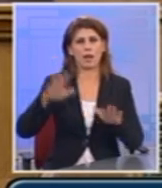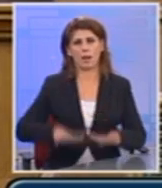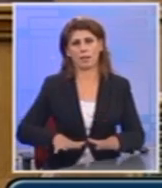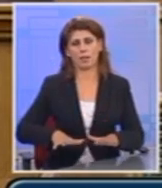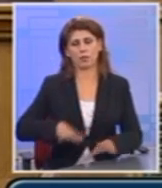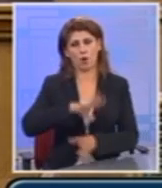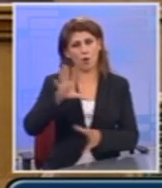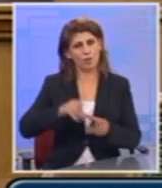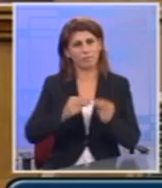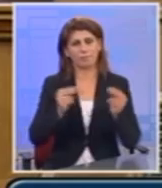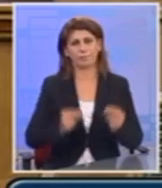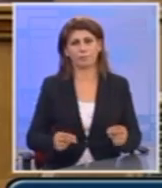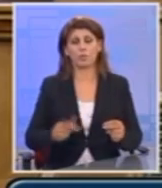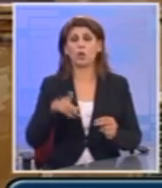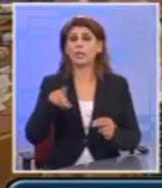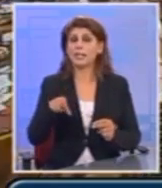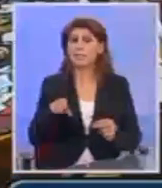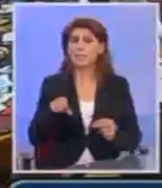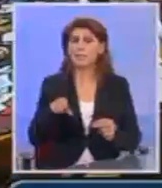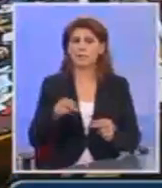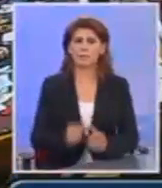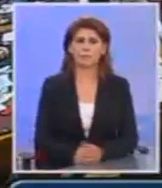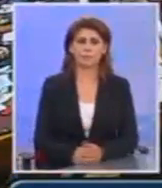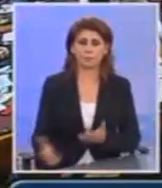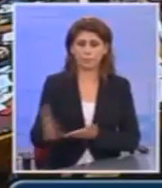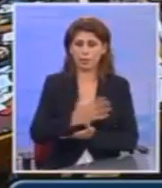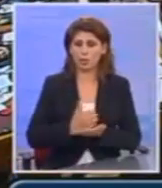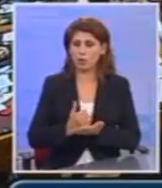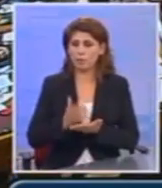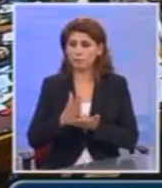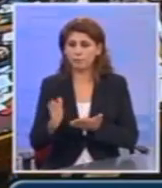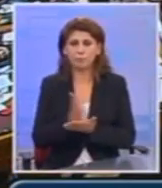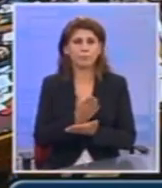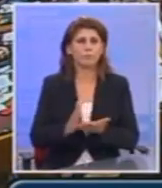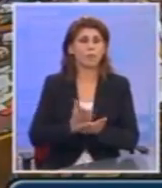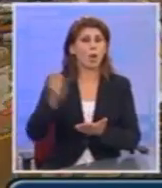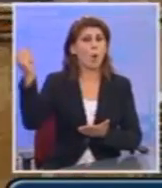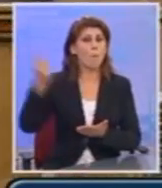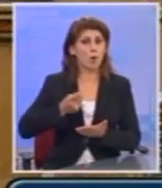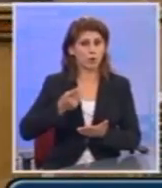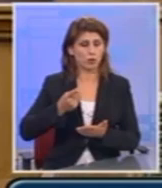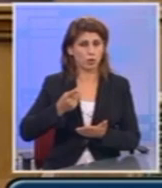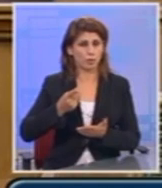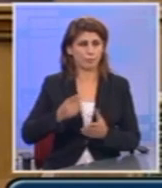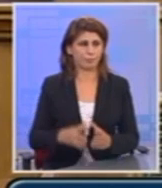ανεργίας όσον αφορά την κατανομή του εισοδήματος το ποσο